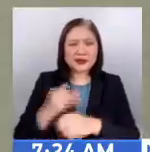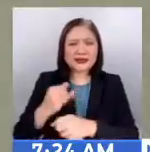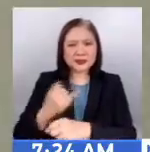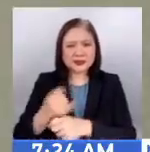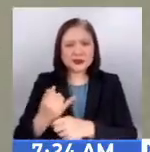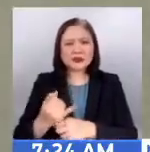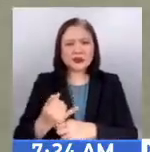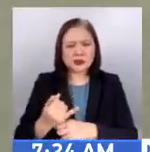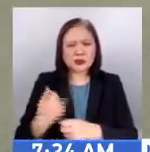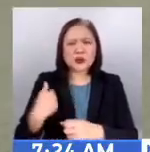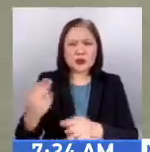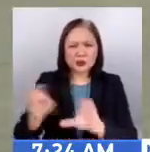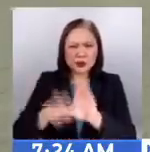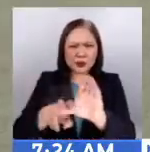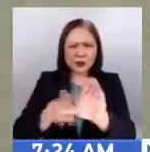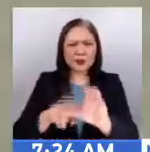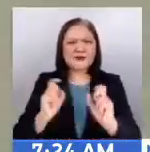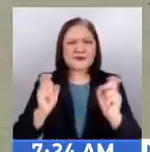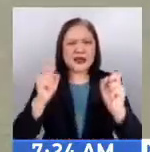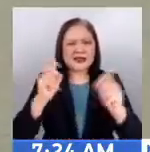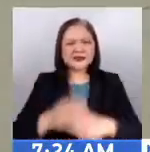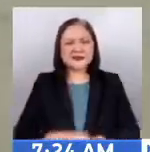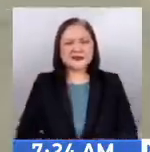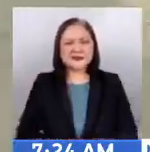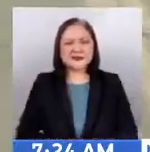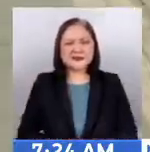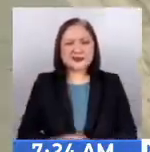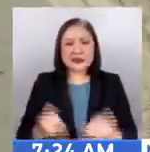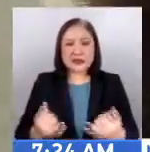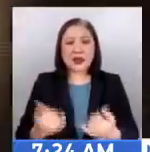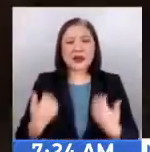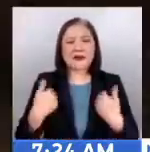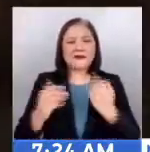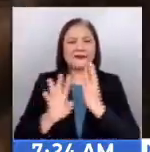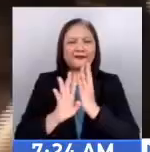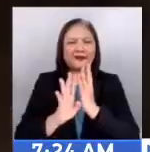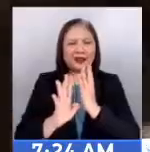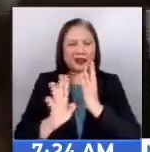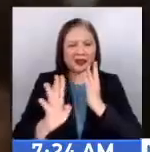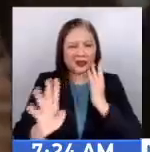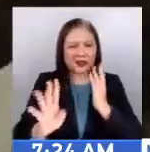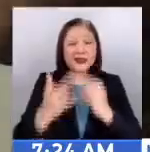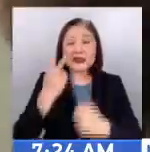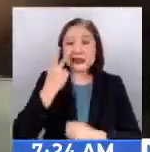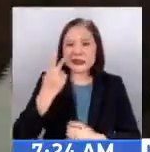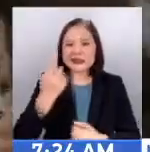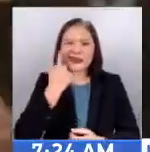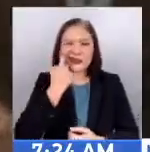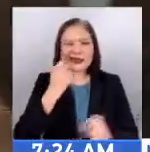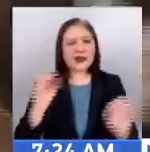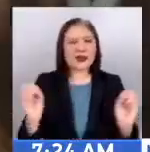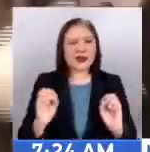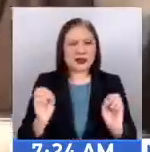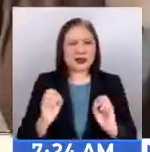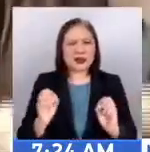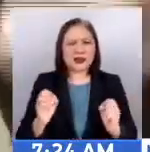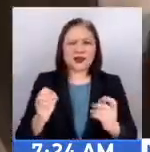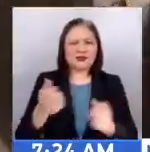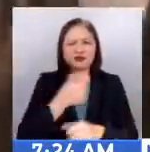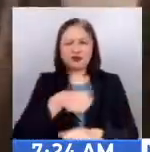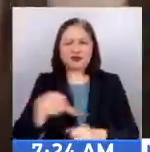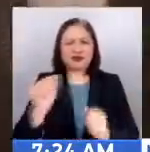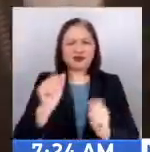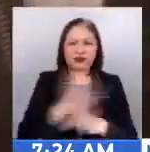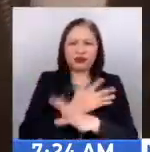mauna. Sa ngayon, nakikita natin, ano, meron na pila, no, na very visible. Kanina kasi talagang labo-labo na, eh, no,